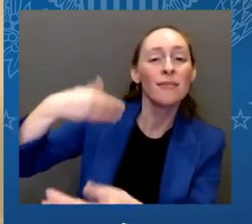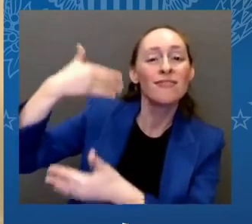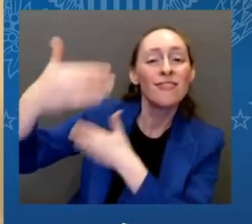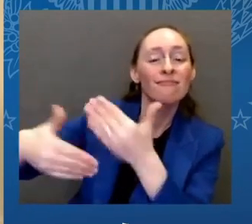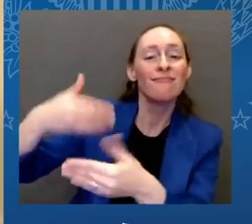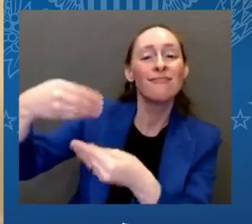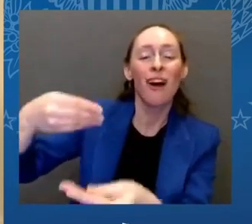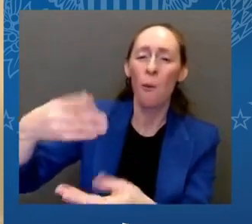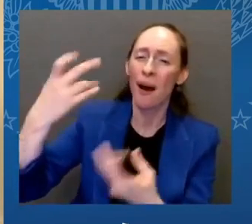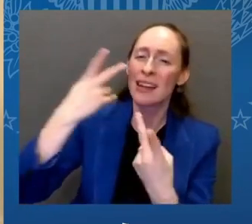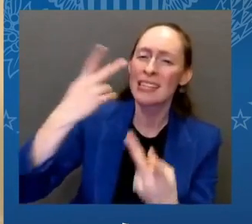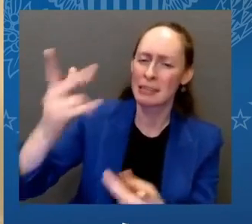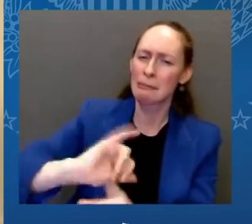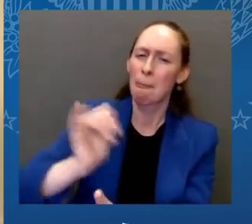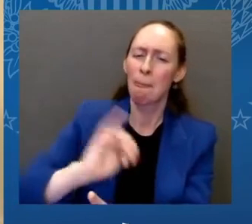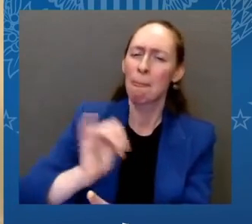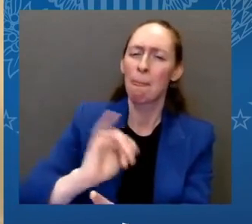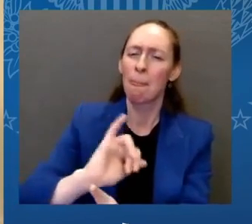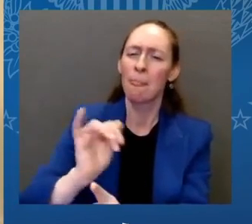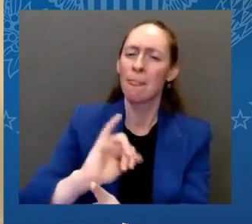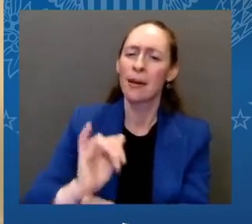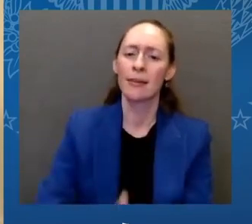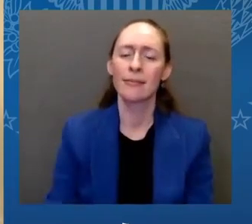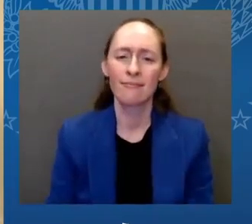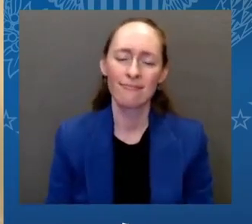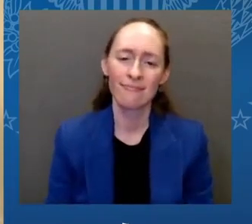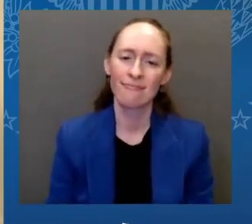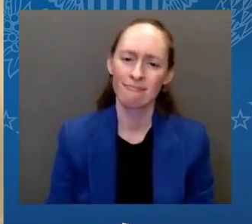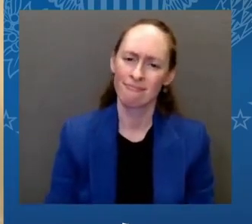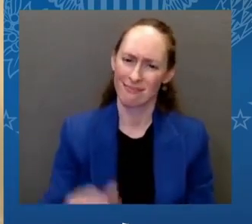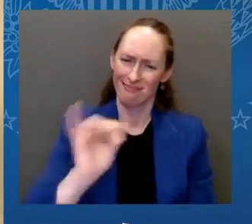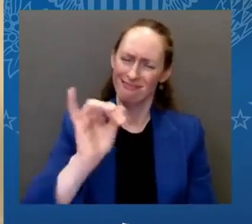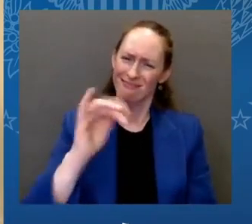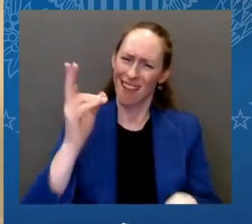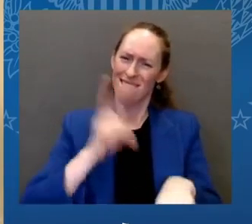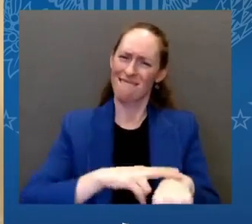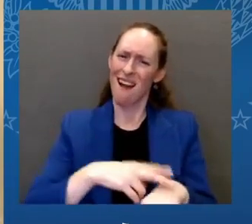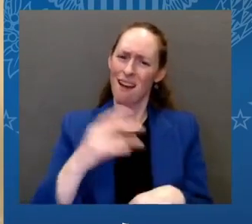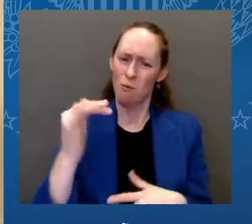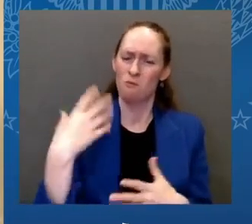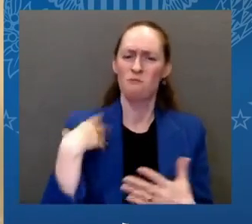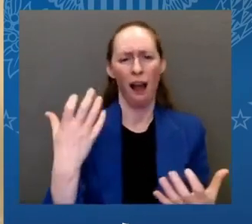вам побажати. І разом ми і ви